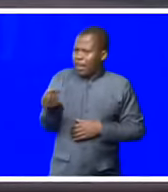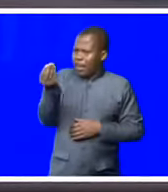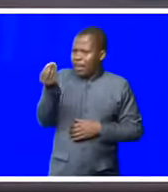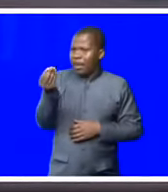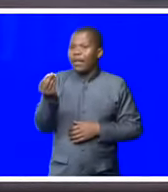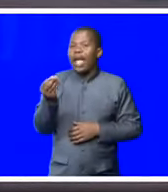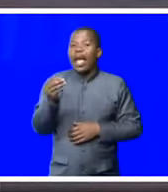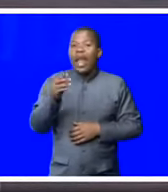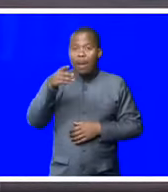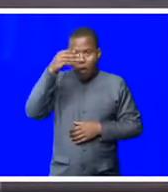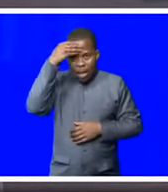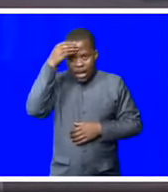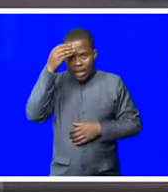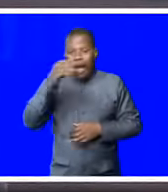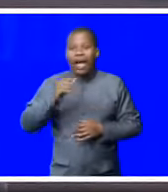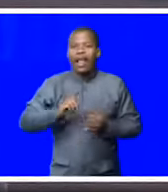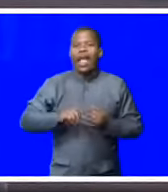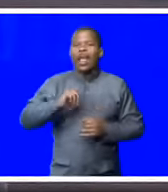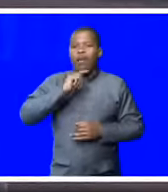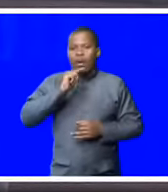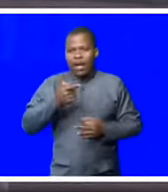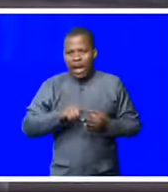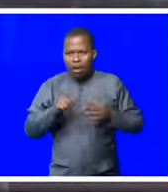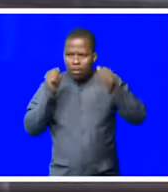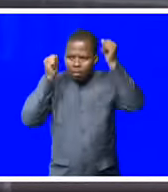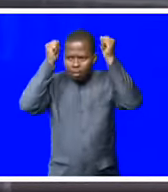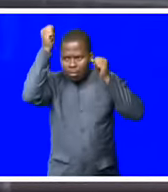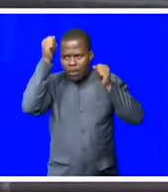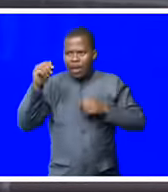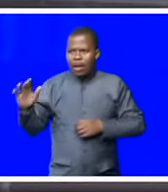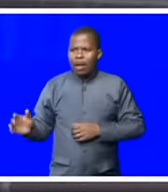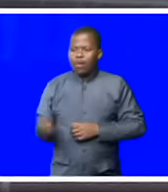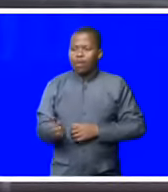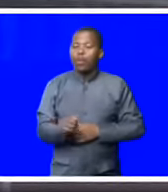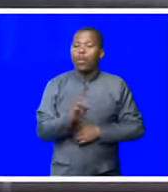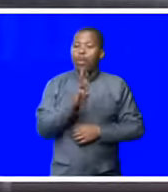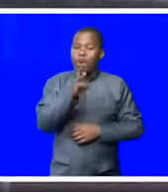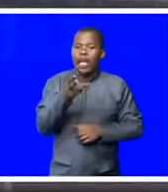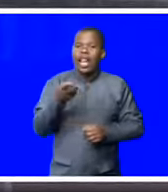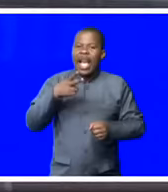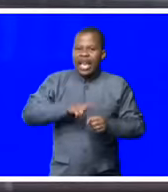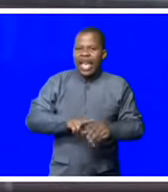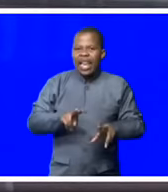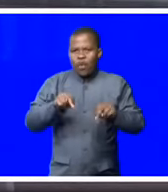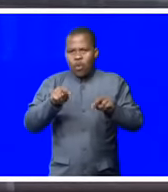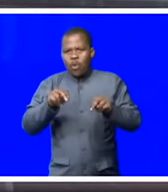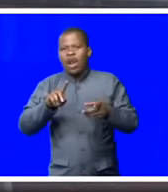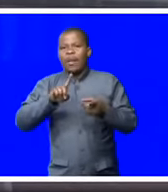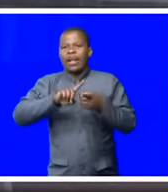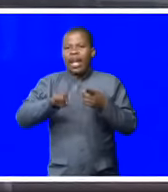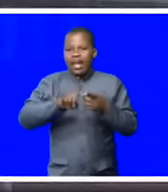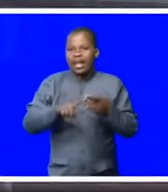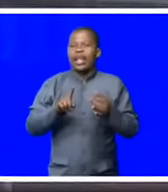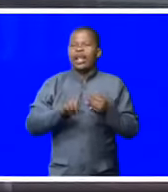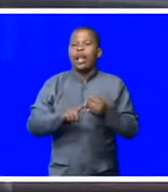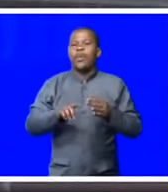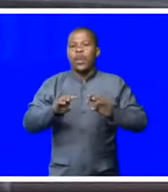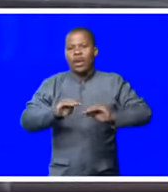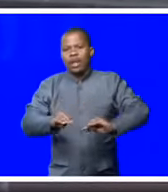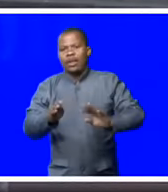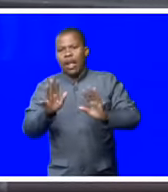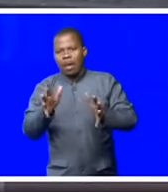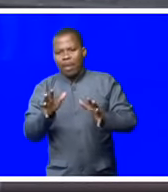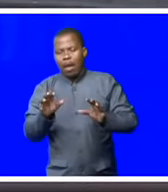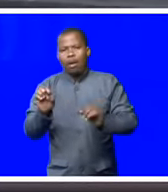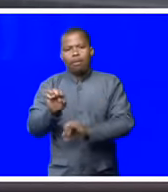ukuthi masinyane leli cembu litabe lethula abadlali abasha lapho khona batawuphinze bakhokha umbiko lophelele luthinza abaceceshi baleli cembu pheceleti technical